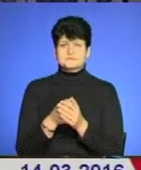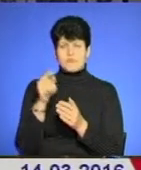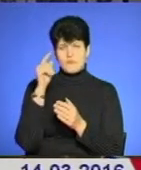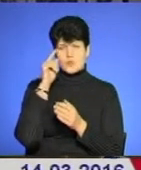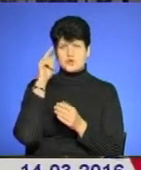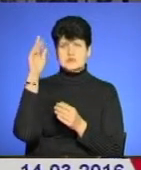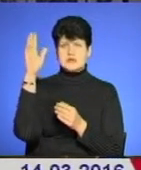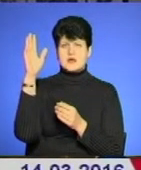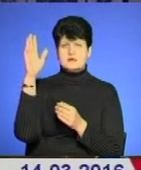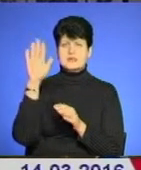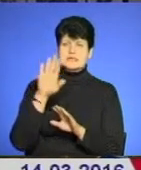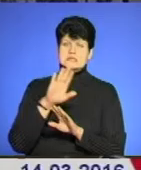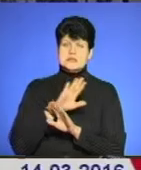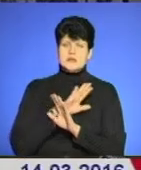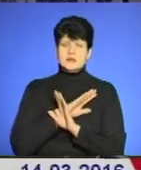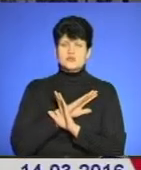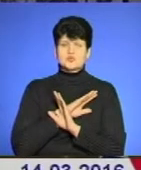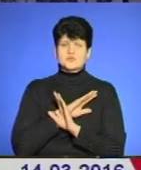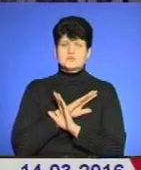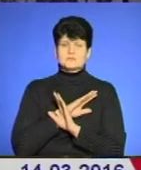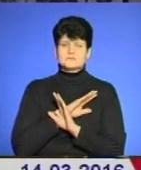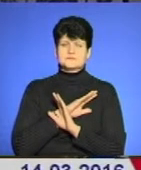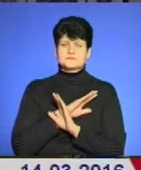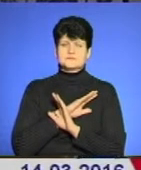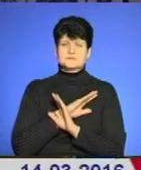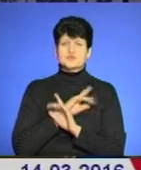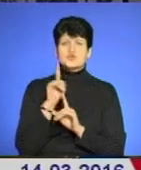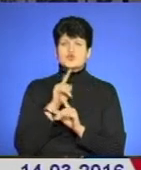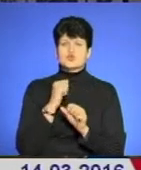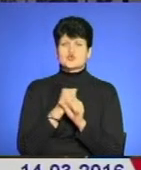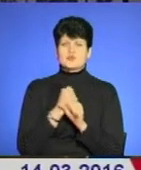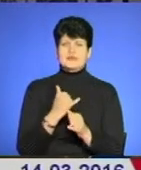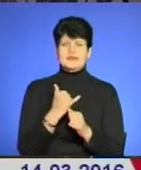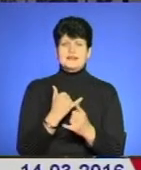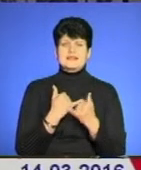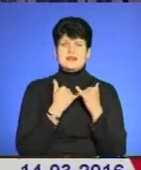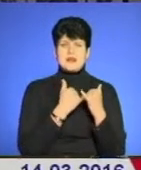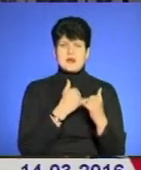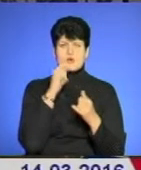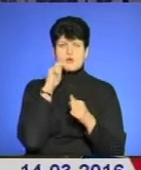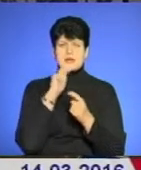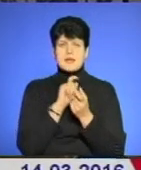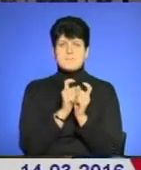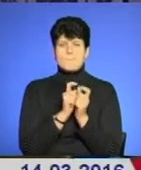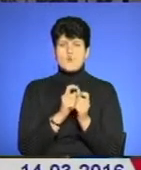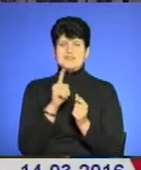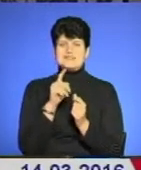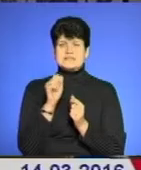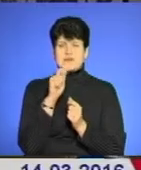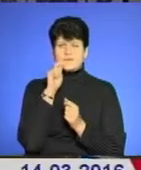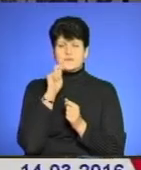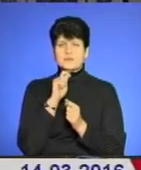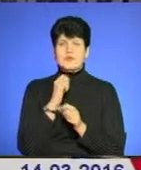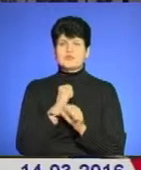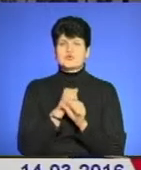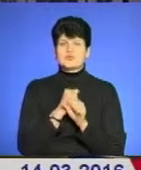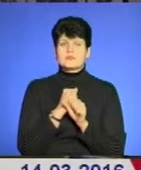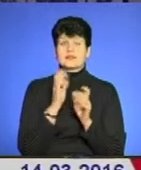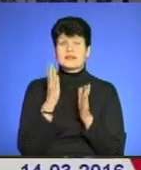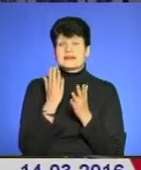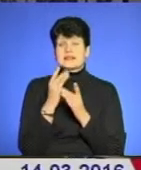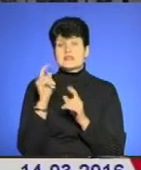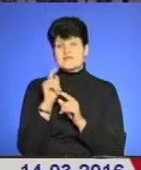прославили і загинули, що щось зробили для України, які боролися за Україну, або зробили якісь